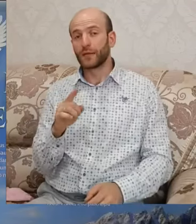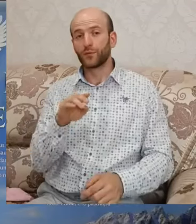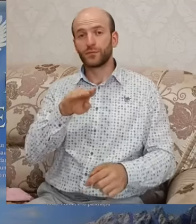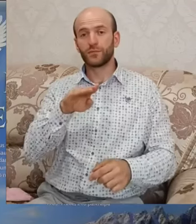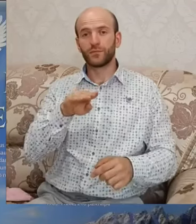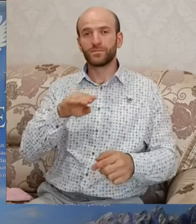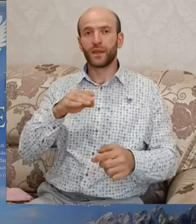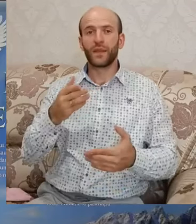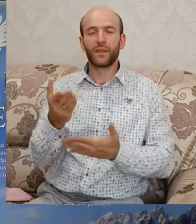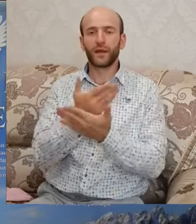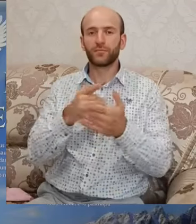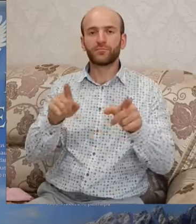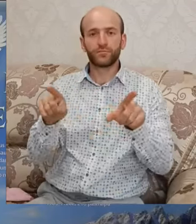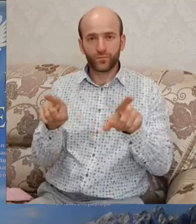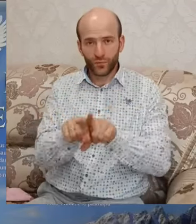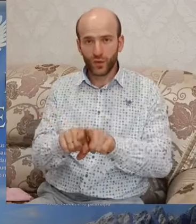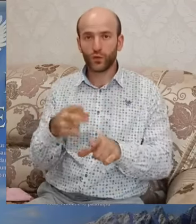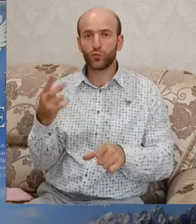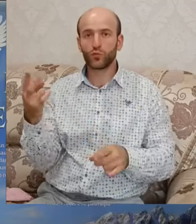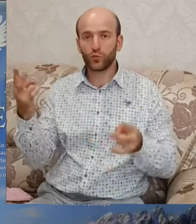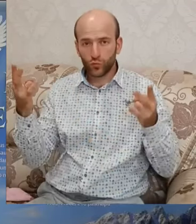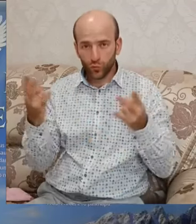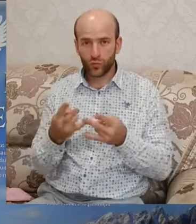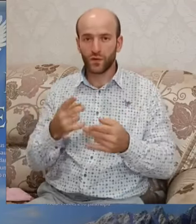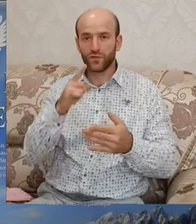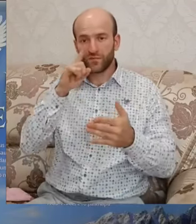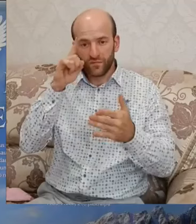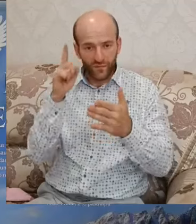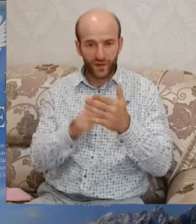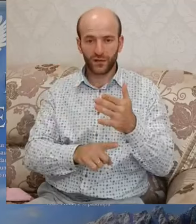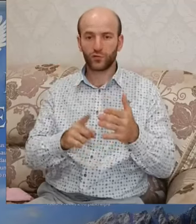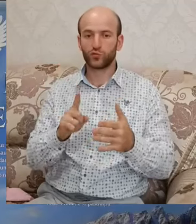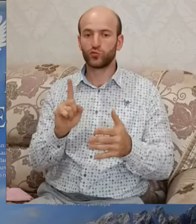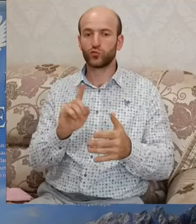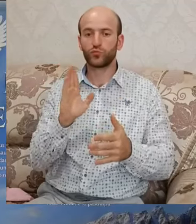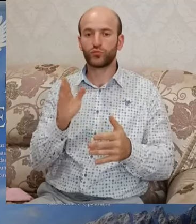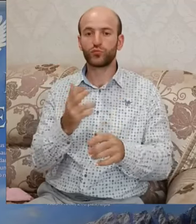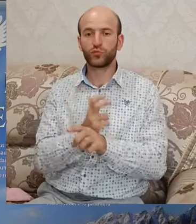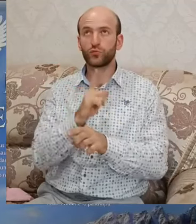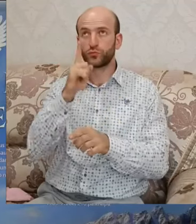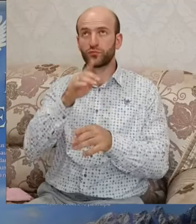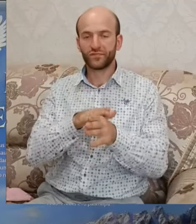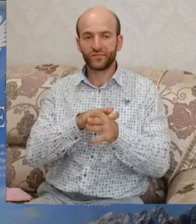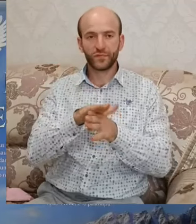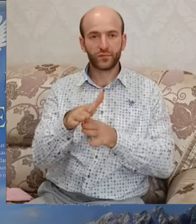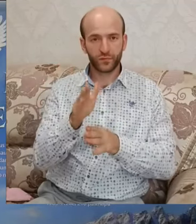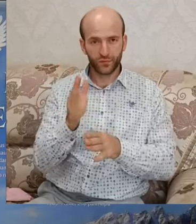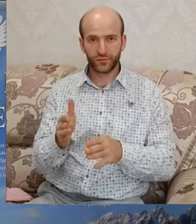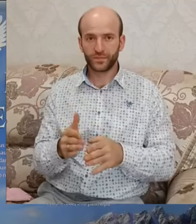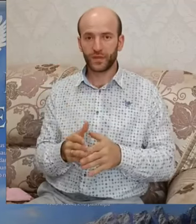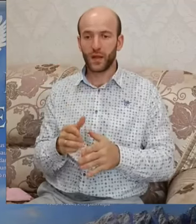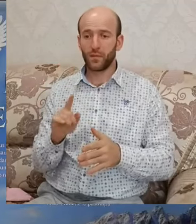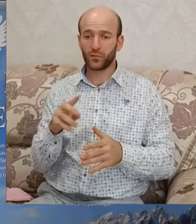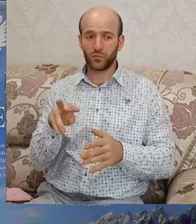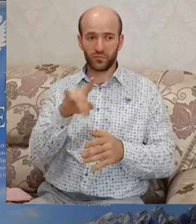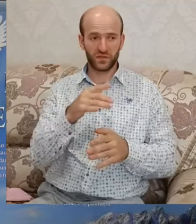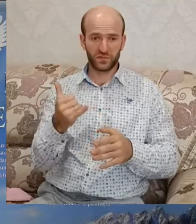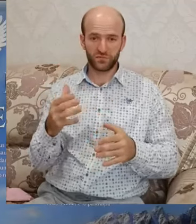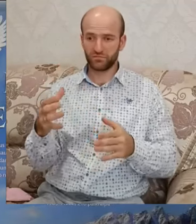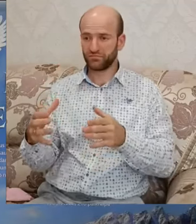Todėl mes susirinkom visi tikintys. Поэтому мы собрались все верующие. Kad mūsų tikėjimas dar labiau auktų. Чтоб наша вера еще